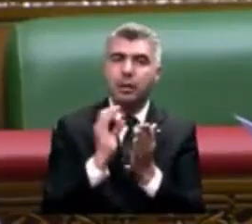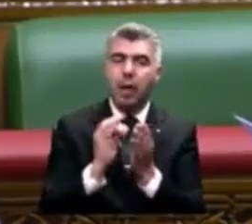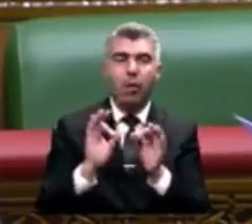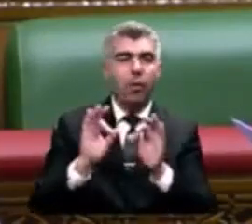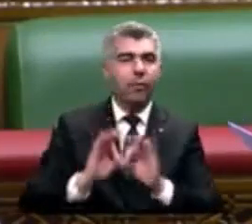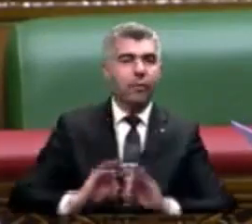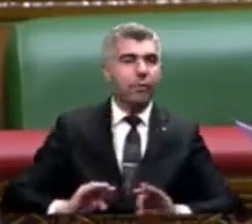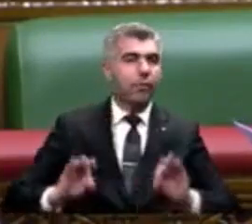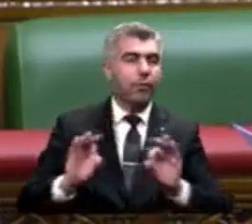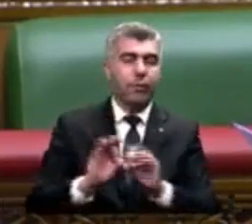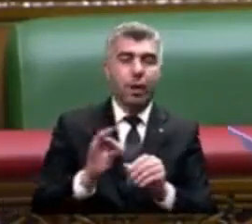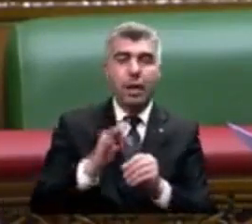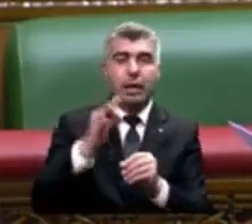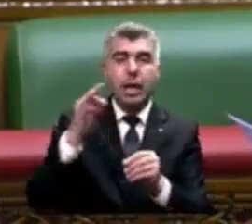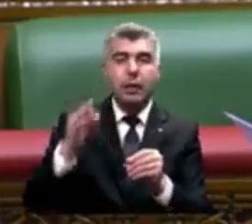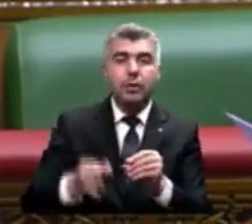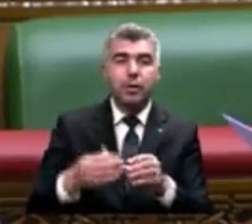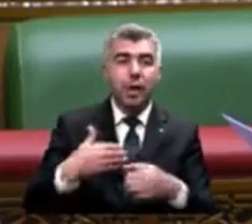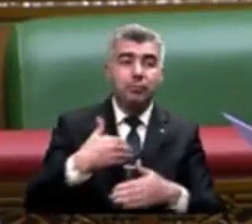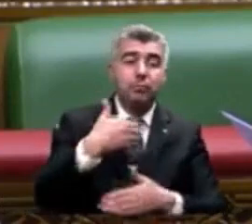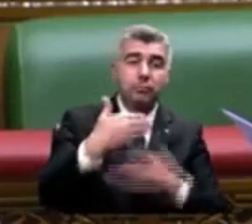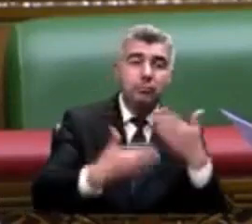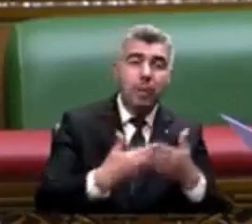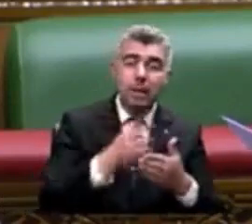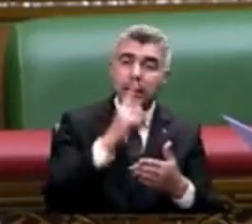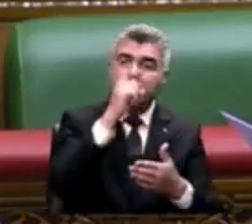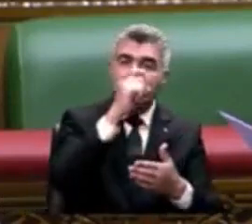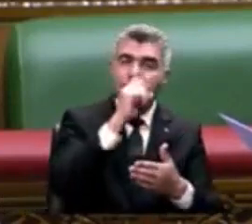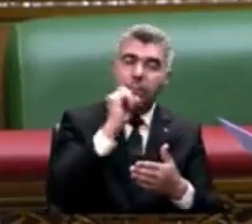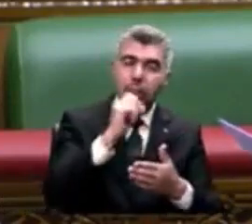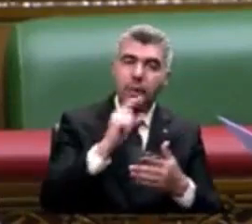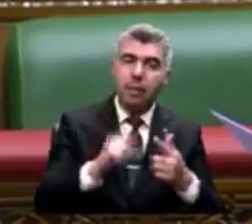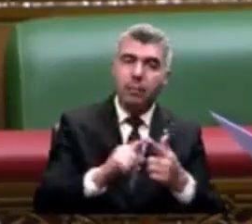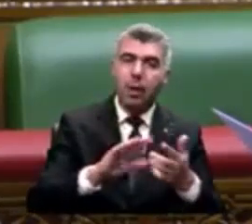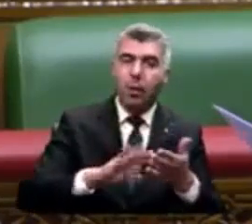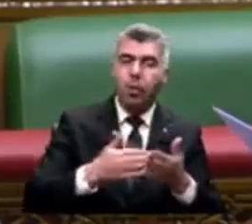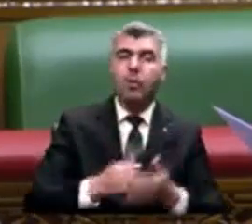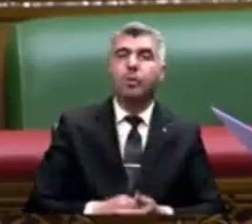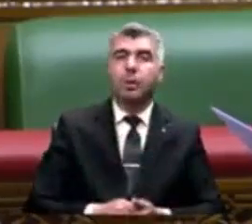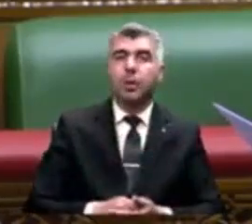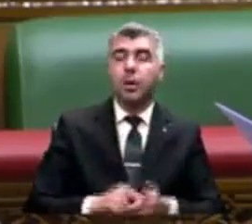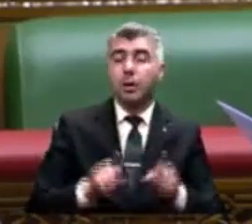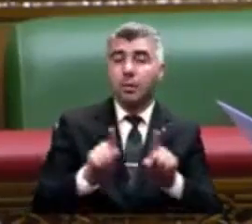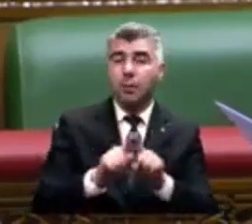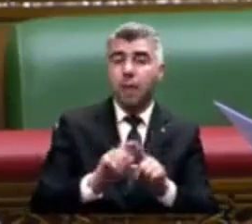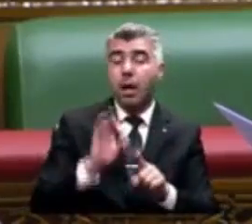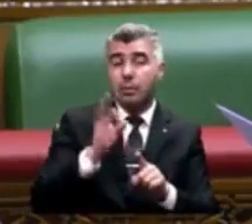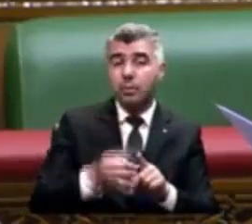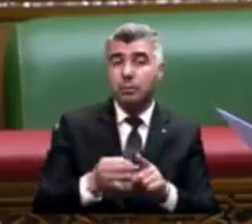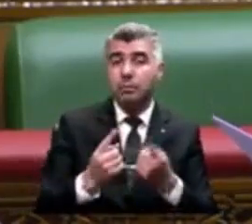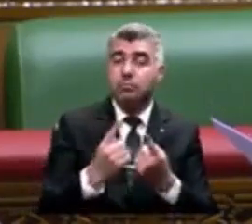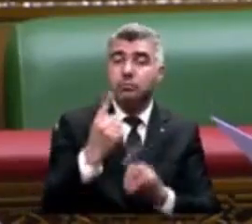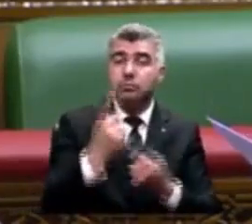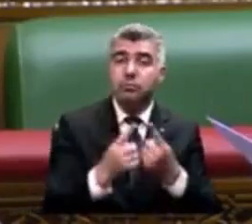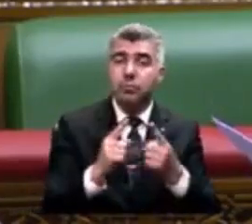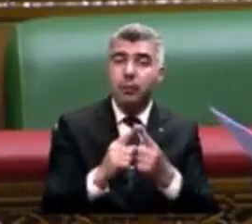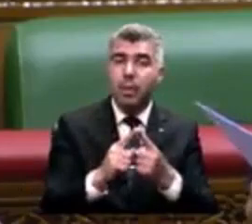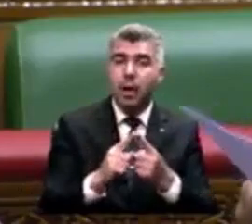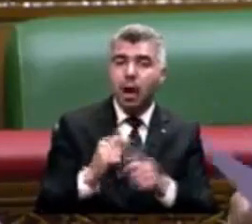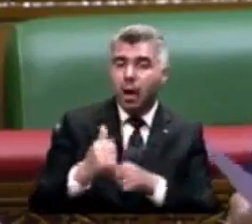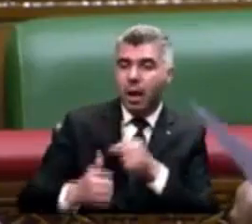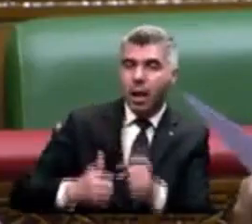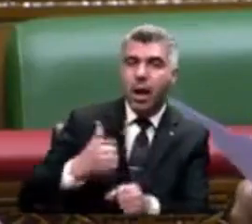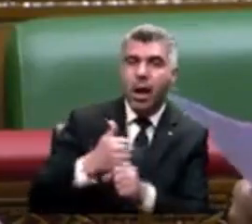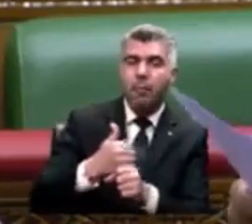له نتائج وخيمة فيما بعد خاصة بالمستويات الإشهادية والتي أصبحت مهددة بعدم التحصيل الضروري